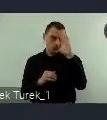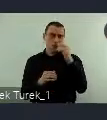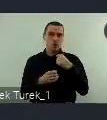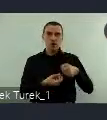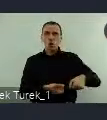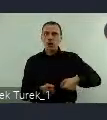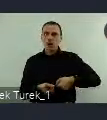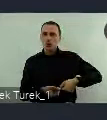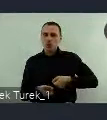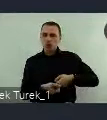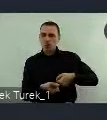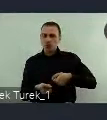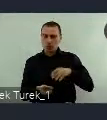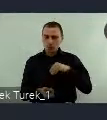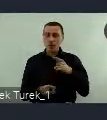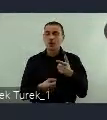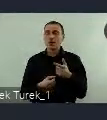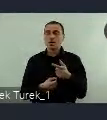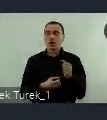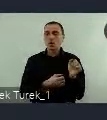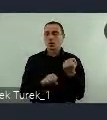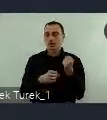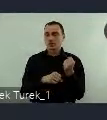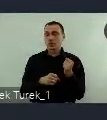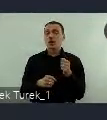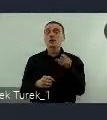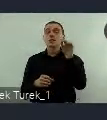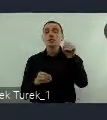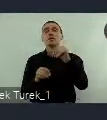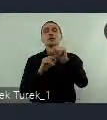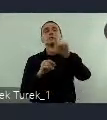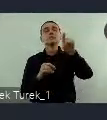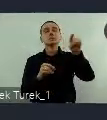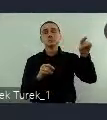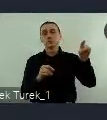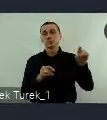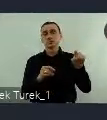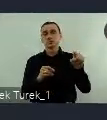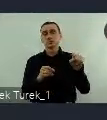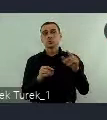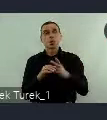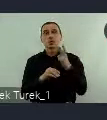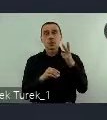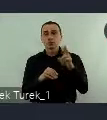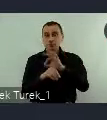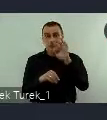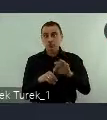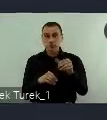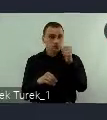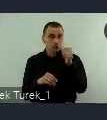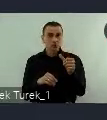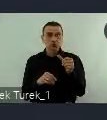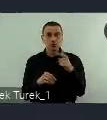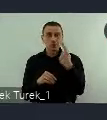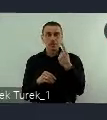mocno i mamy Także mamy obiekty które są w zasadzie nie dostępny architektonicznie szczególnie to lepsze lodowisko mamy